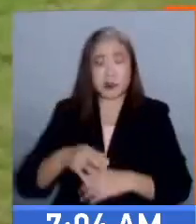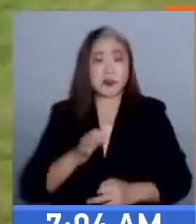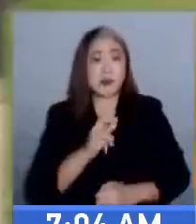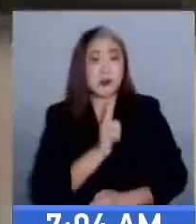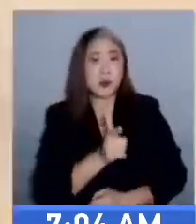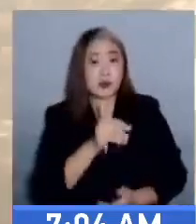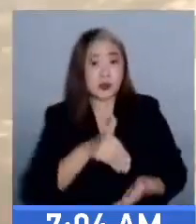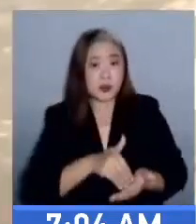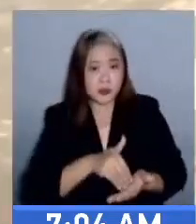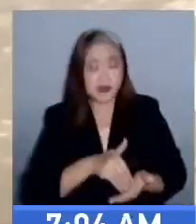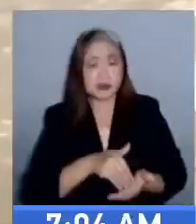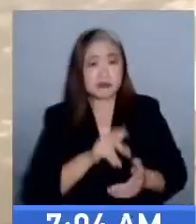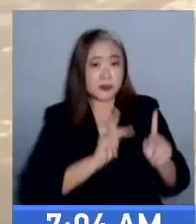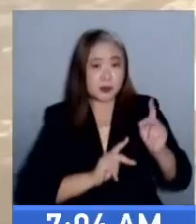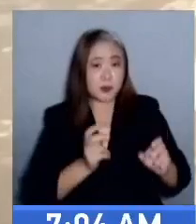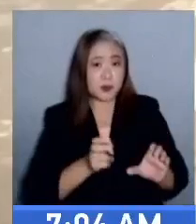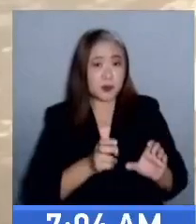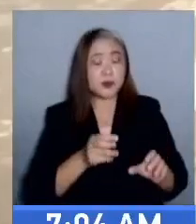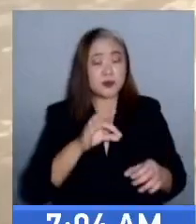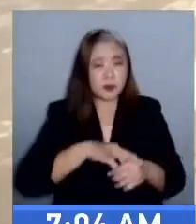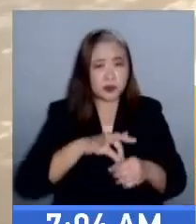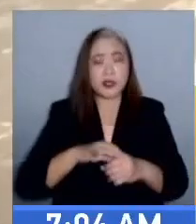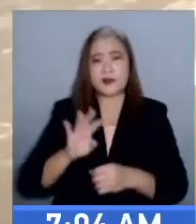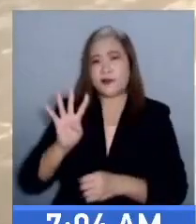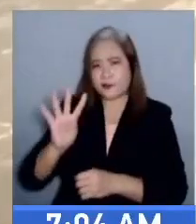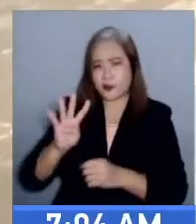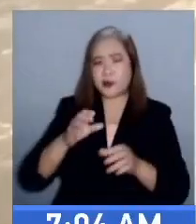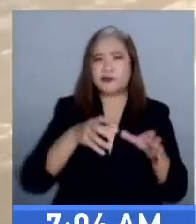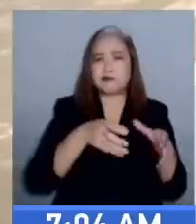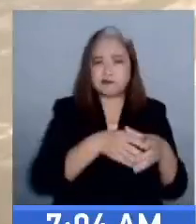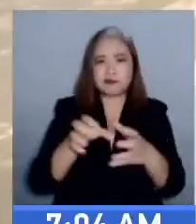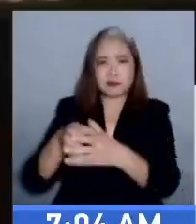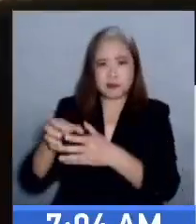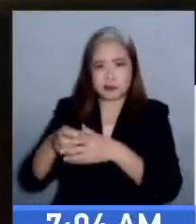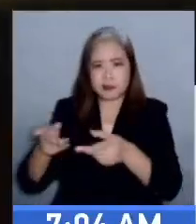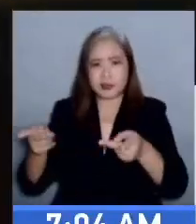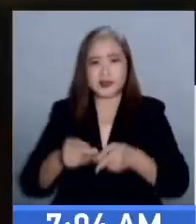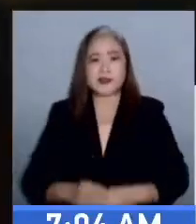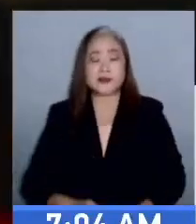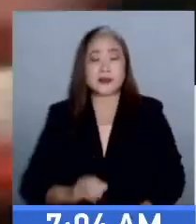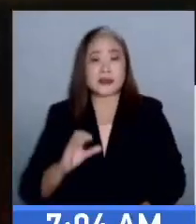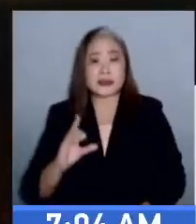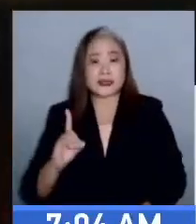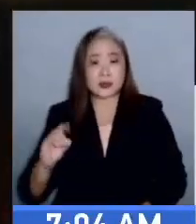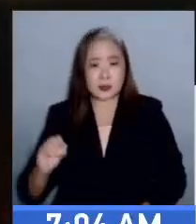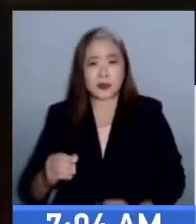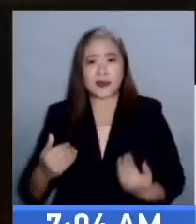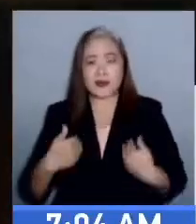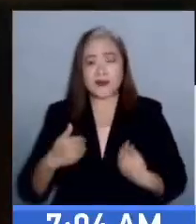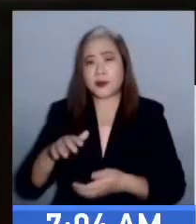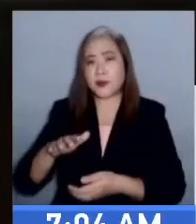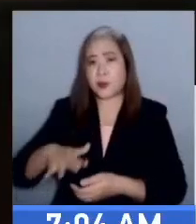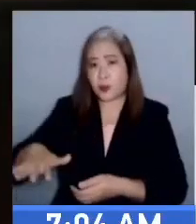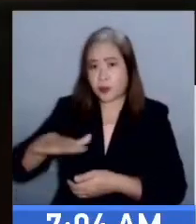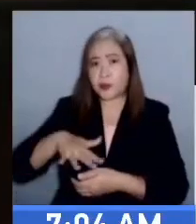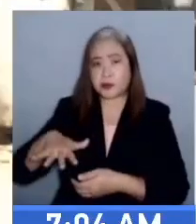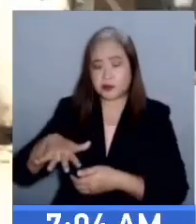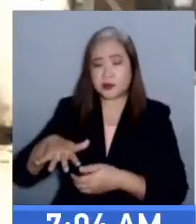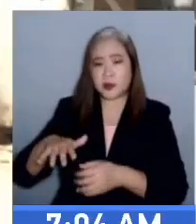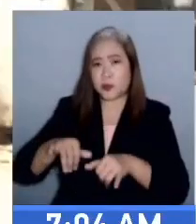area. Sa COMELEC Cagayan de Oro, may common and designated poster area din sa bawat barangay sa